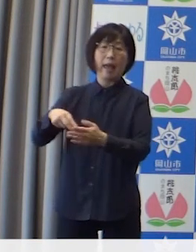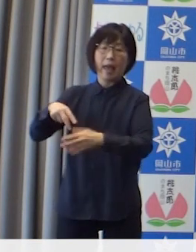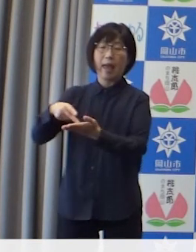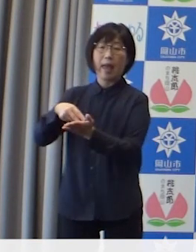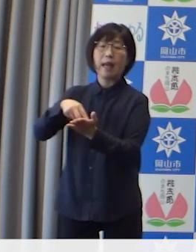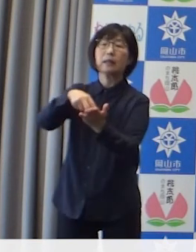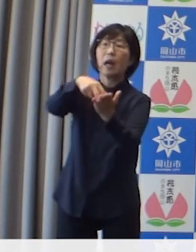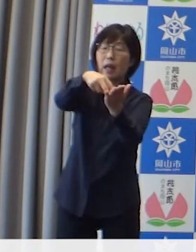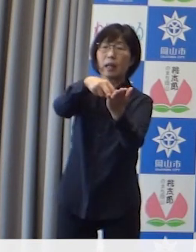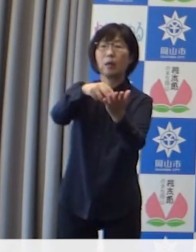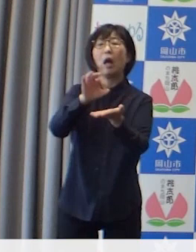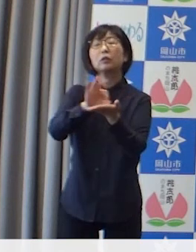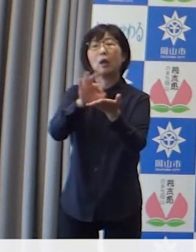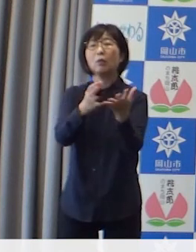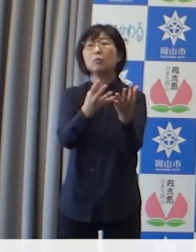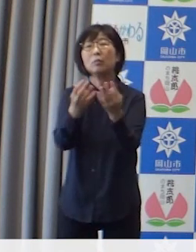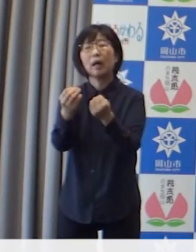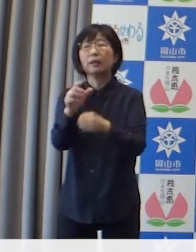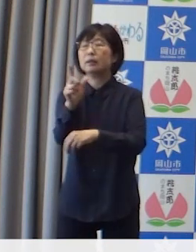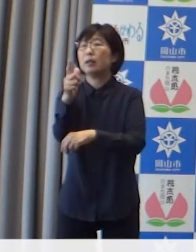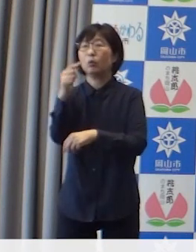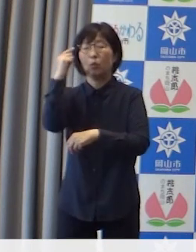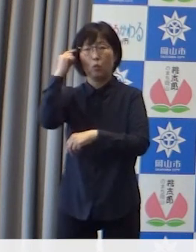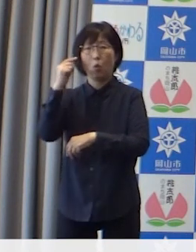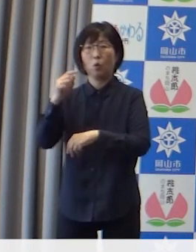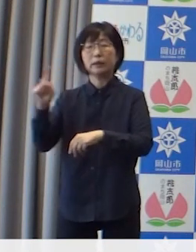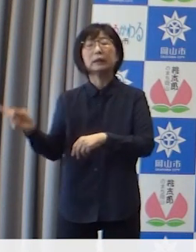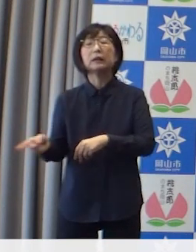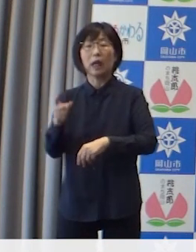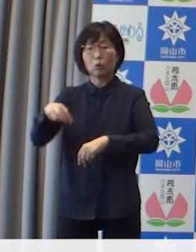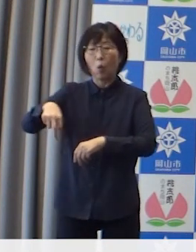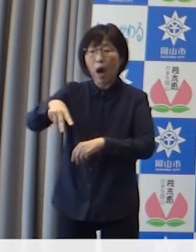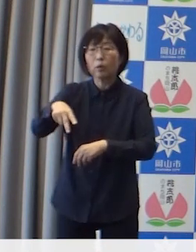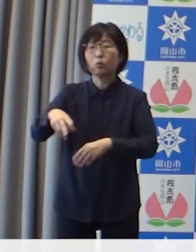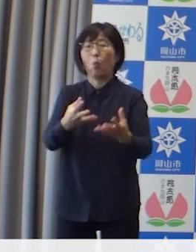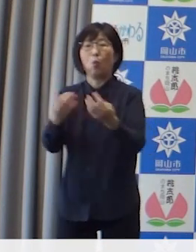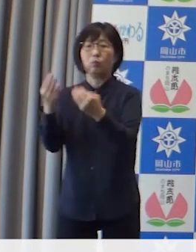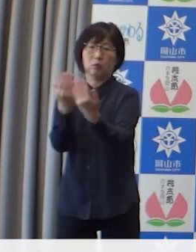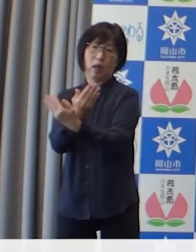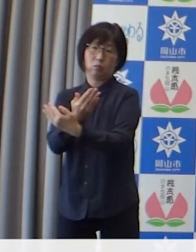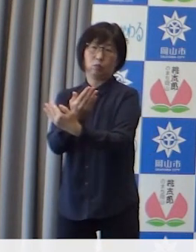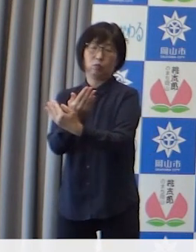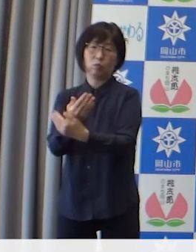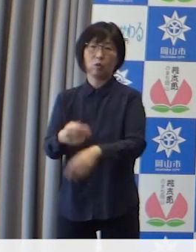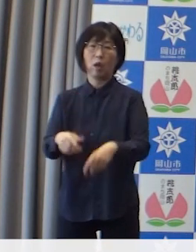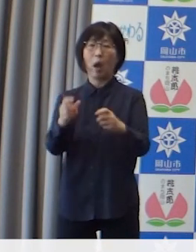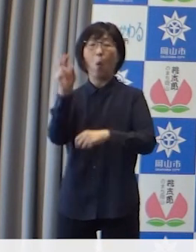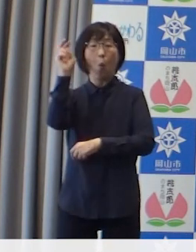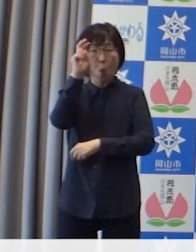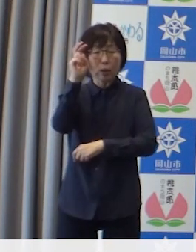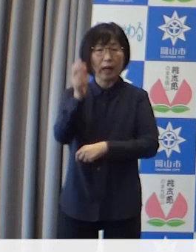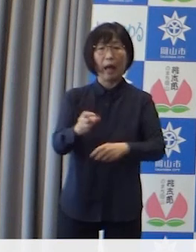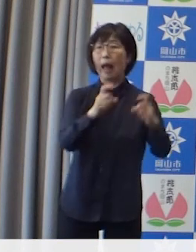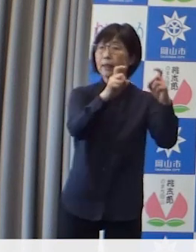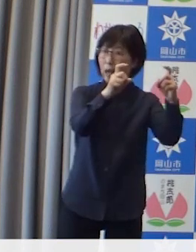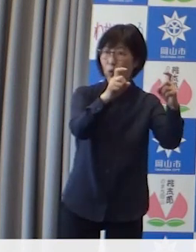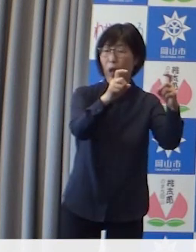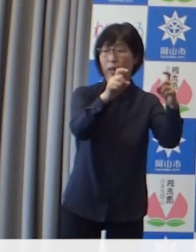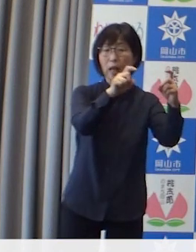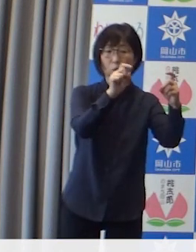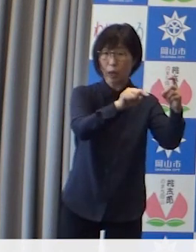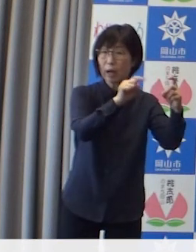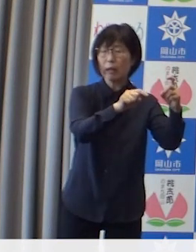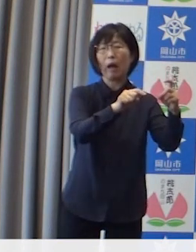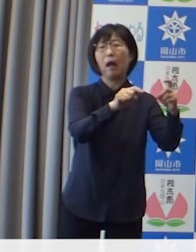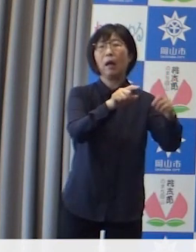ことで自然と歩いて、次に大阪、そして名古屋がね、一番歩か